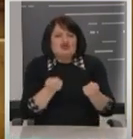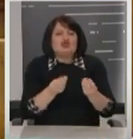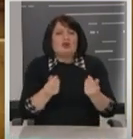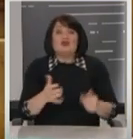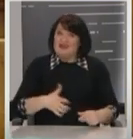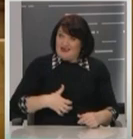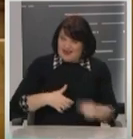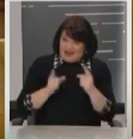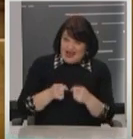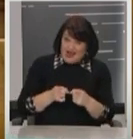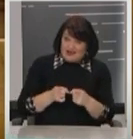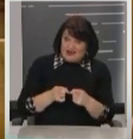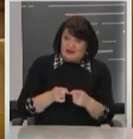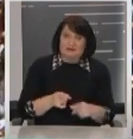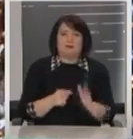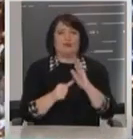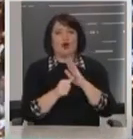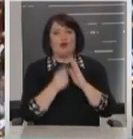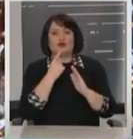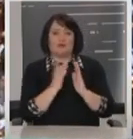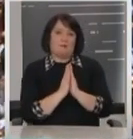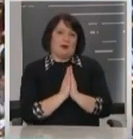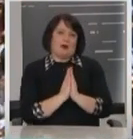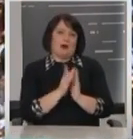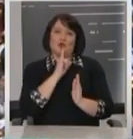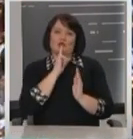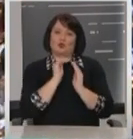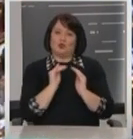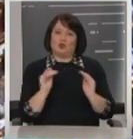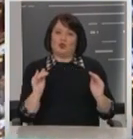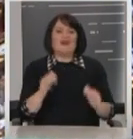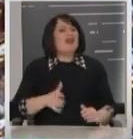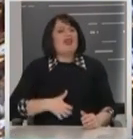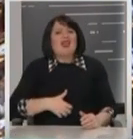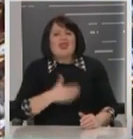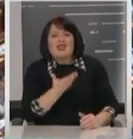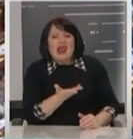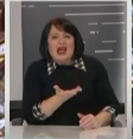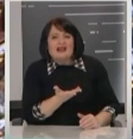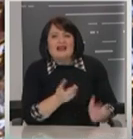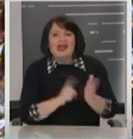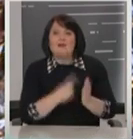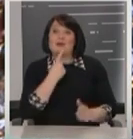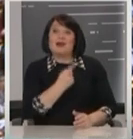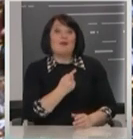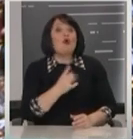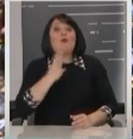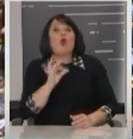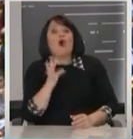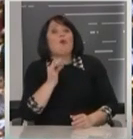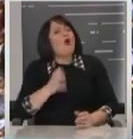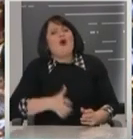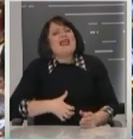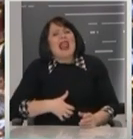Γελάτε. Παρακαλώ. Ησυχία. Γιατί γελάτε, κύριοι, θα έπρεπε να πω τώρα, κύριε Μητσοτάκη. Γιατί γελάτε,